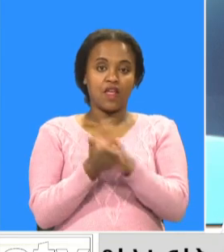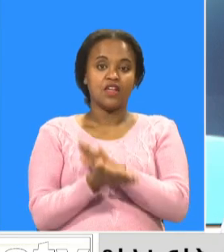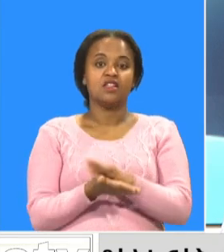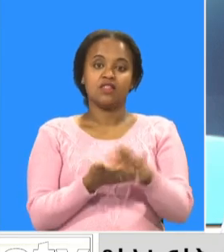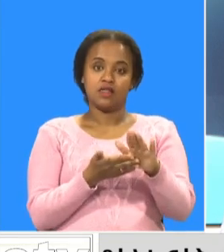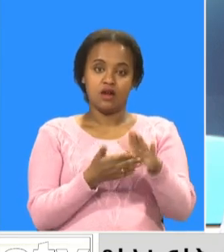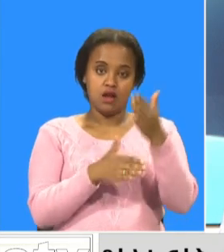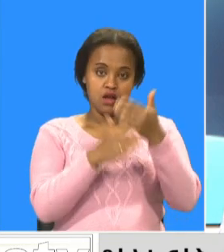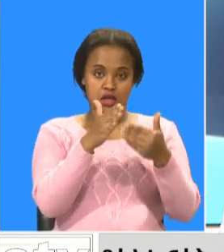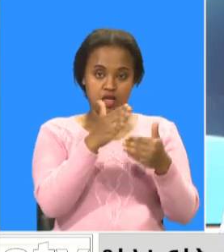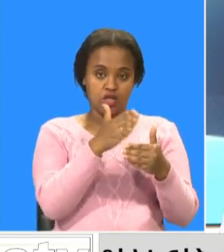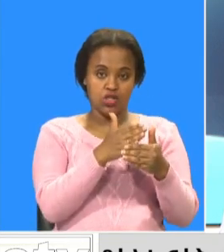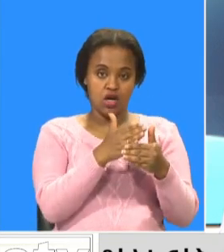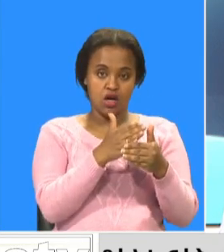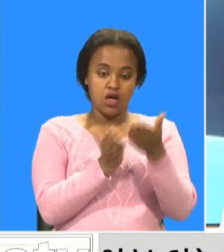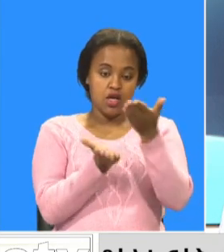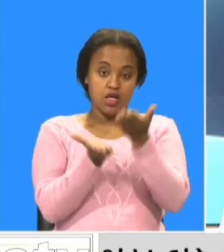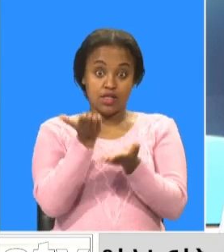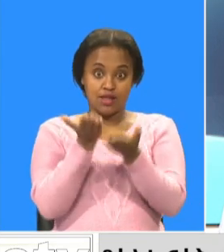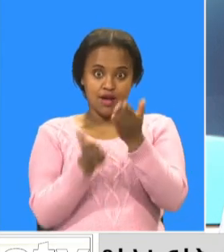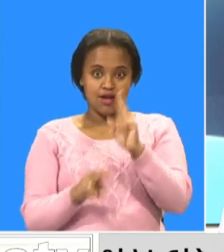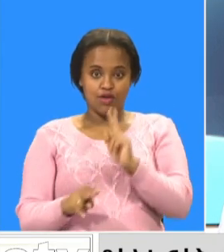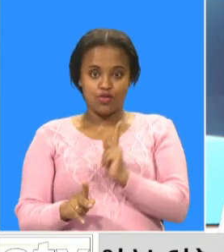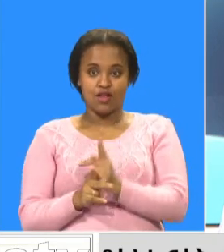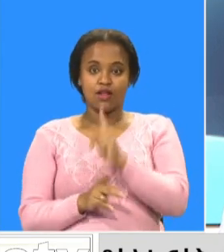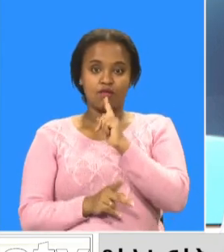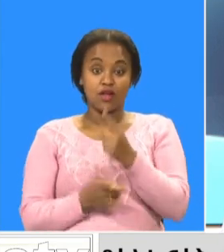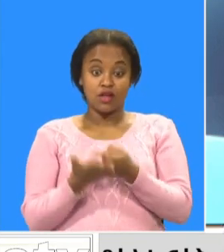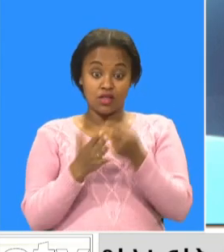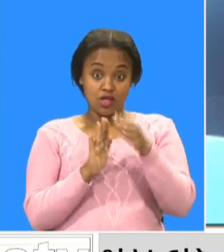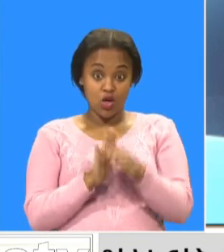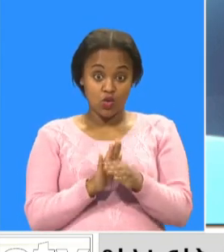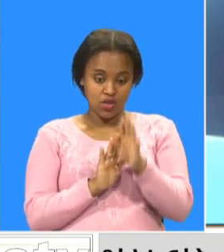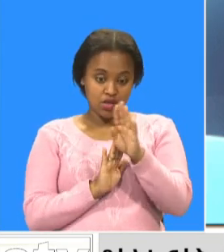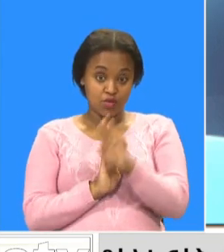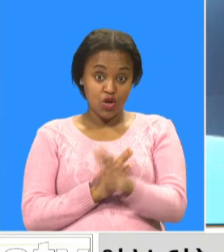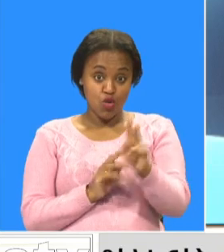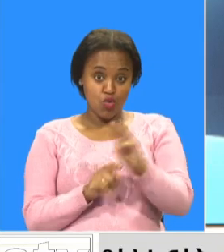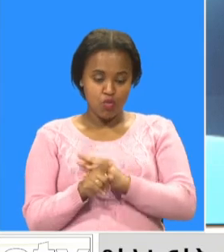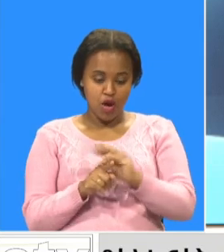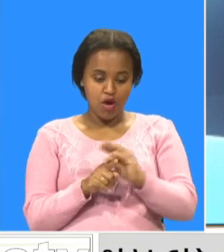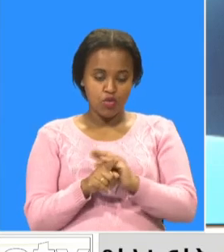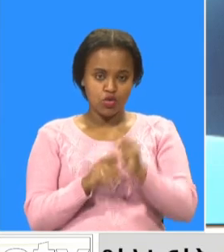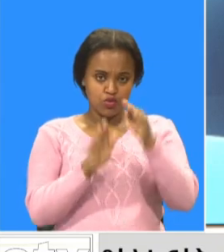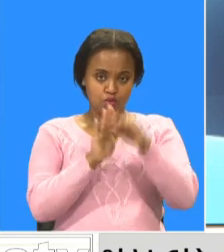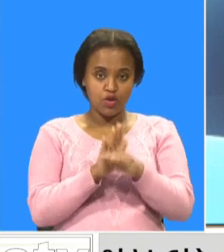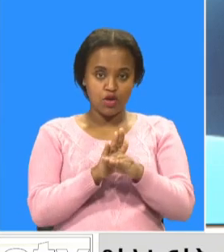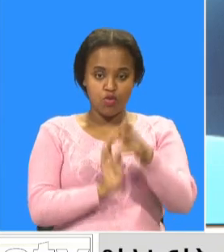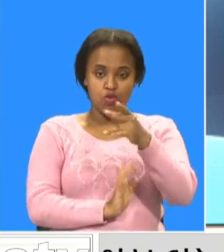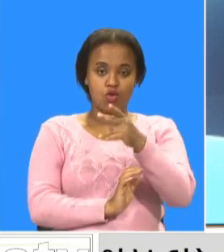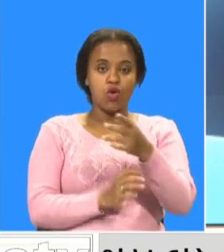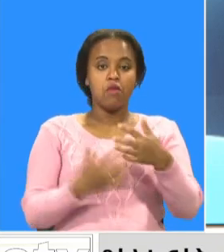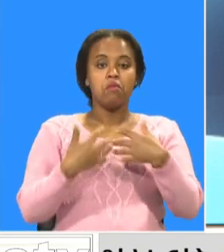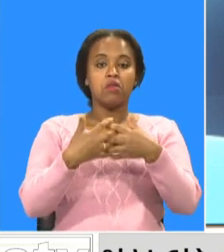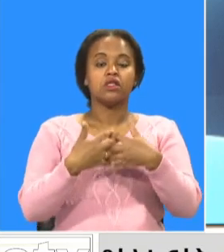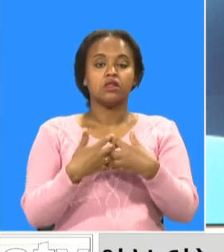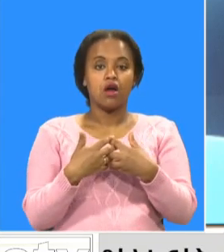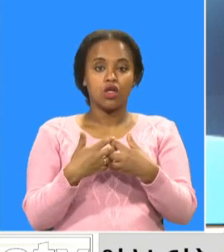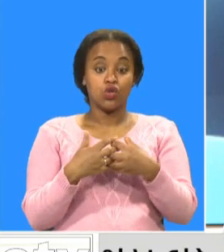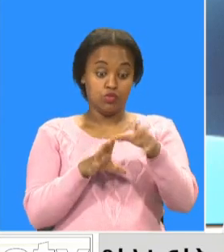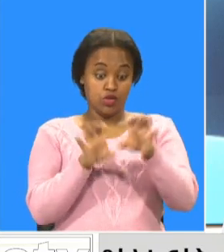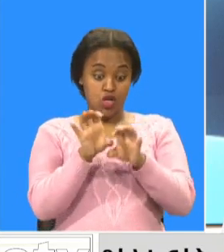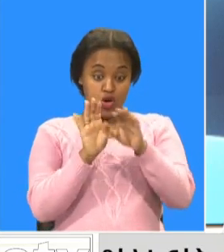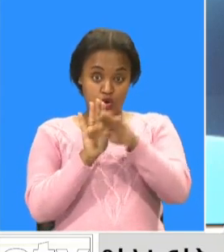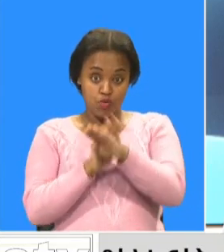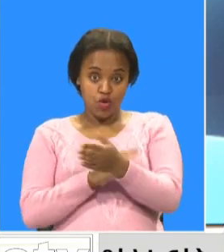የንጽህና ደረጃ ስታንዳርዱን የጠበቀ ነው። እዛ ውስጥ የሚገቡ ባለሙያዎችም እዛ ውስጥ የሚገቡ ኢኩፕመንቶችም ተደርጎ